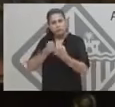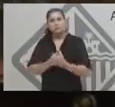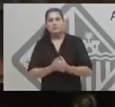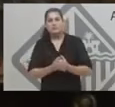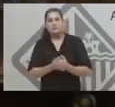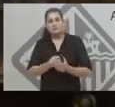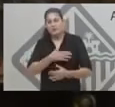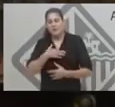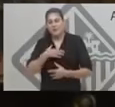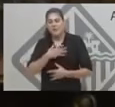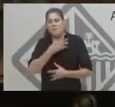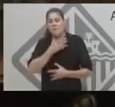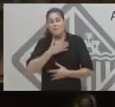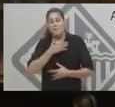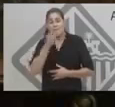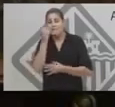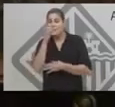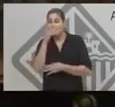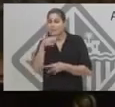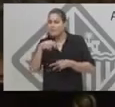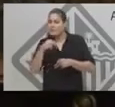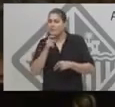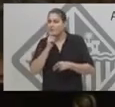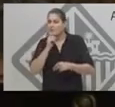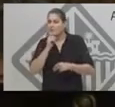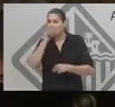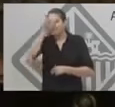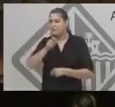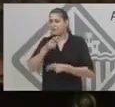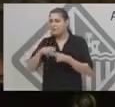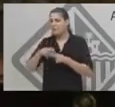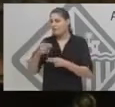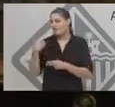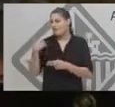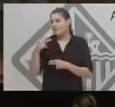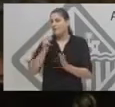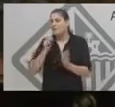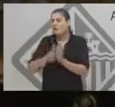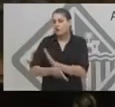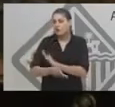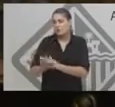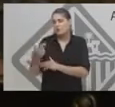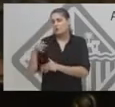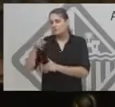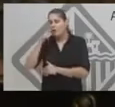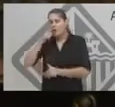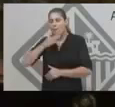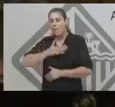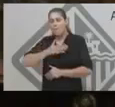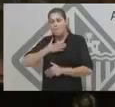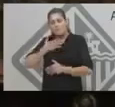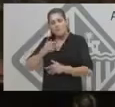M'agradaria acabar la meva intervenció citant un dels polítics de la història recent que més humanisme ha imprès en la seva gestió